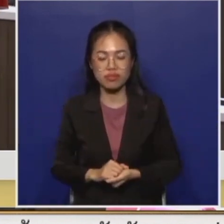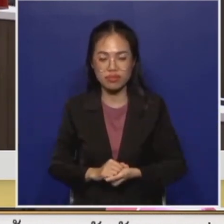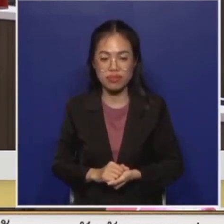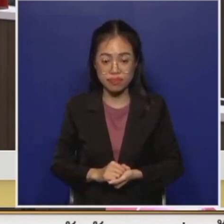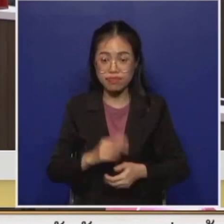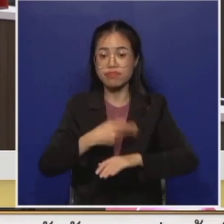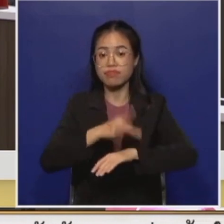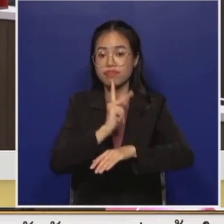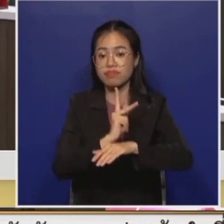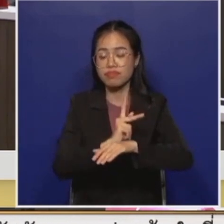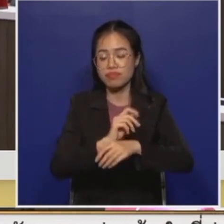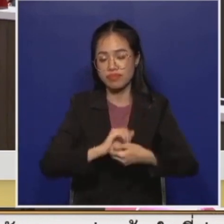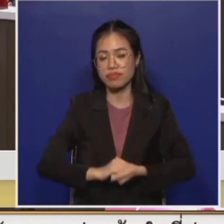กับ